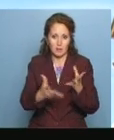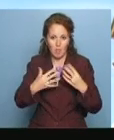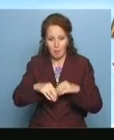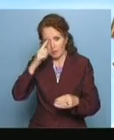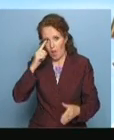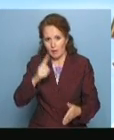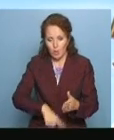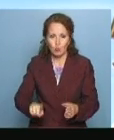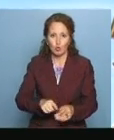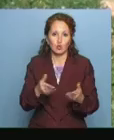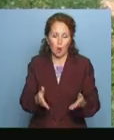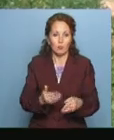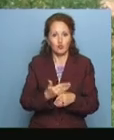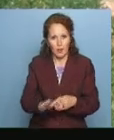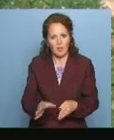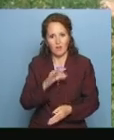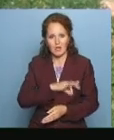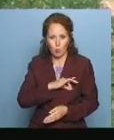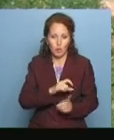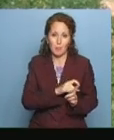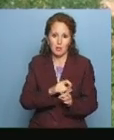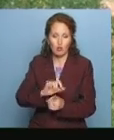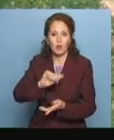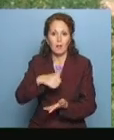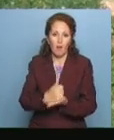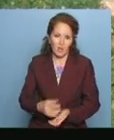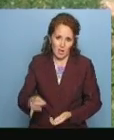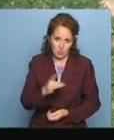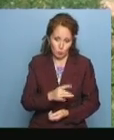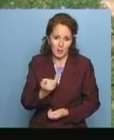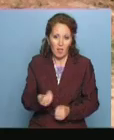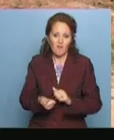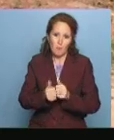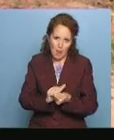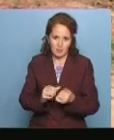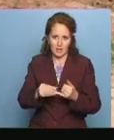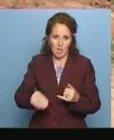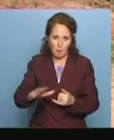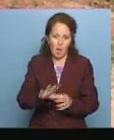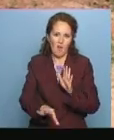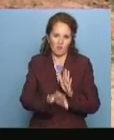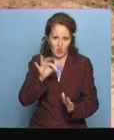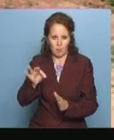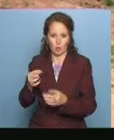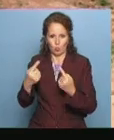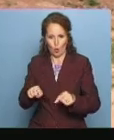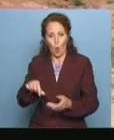что часть из них все-таки воспользуется предложением главы республики и вместо земли выберет участие в программе «Жилье молодым